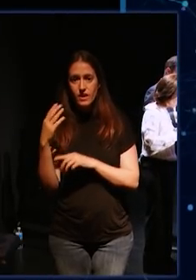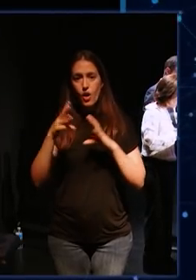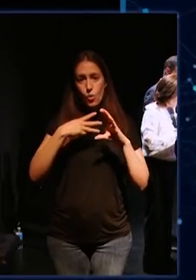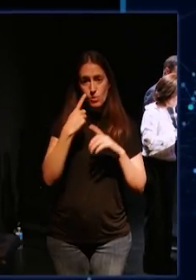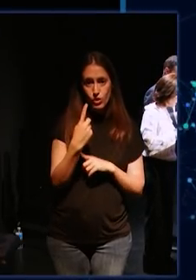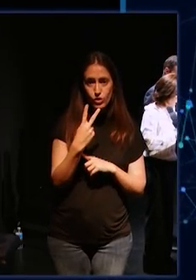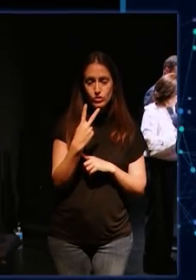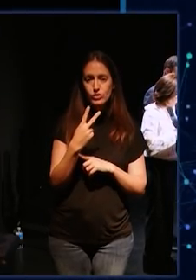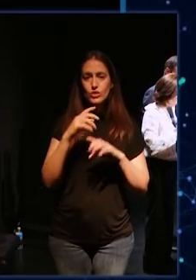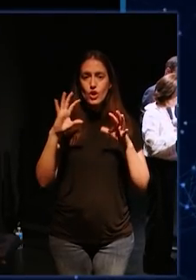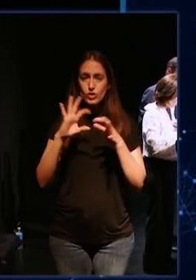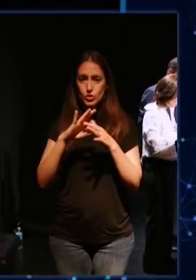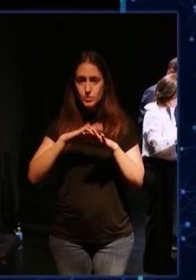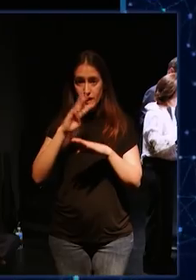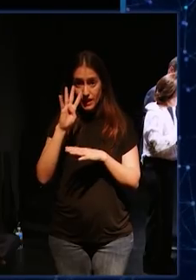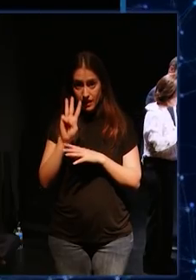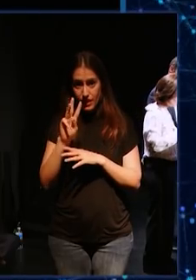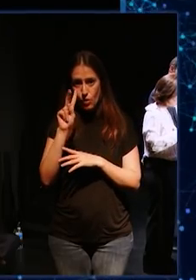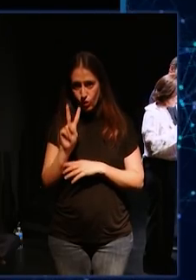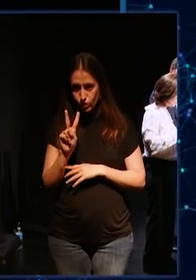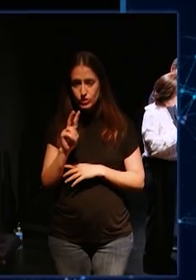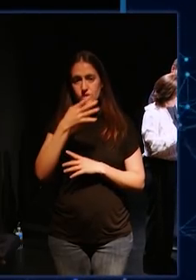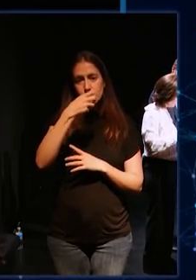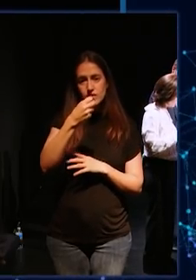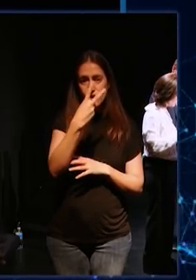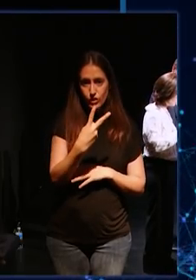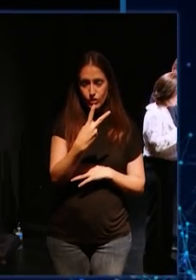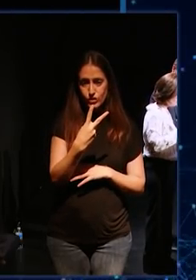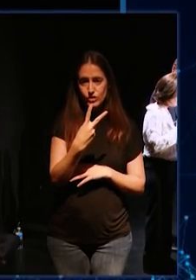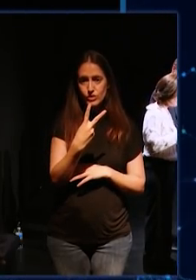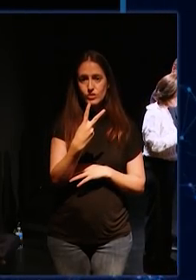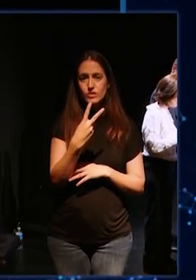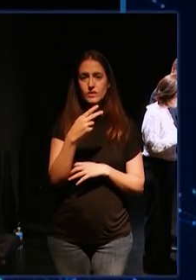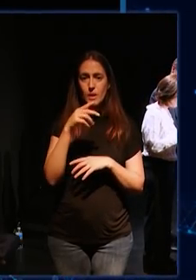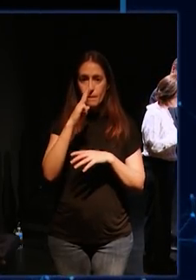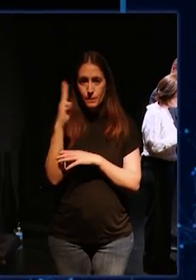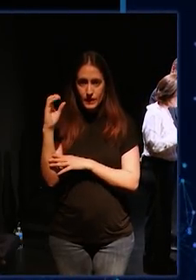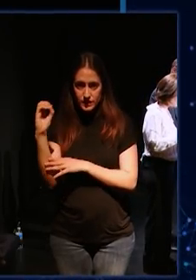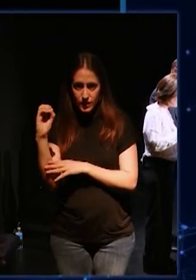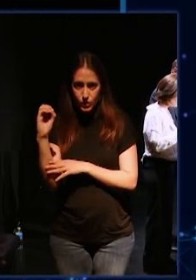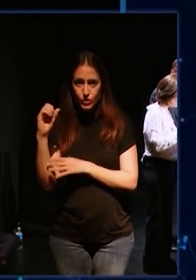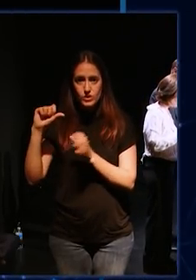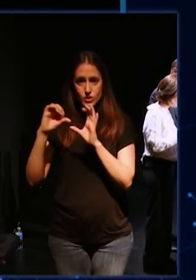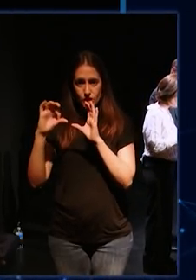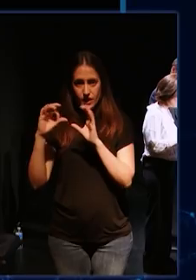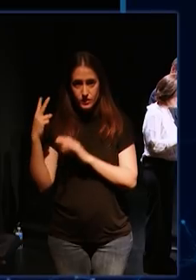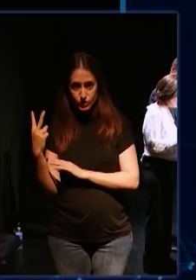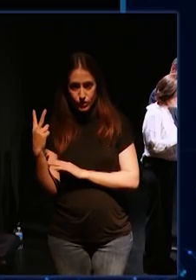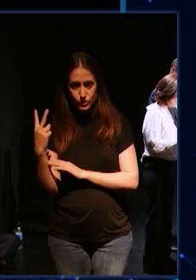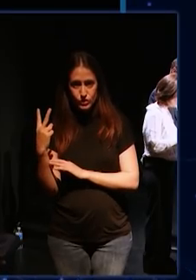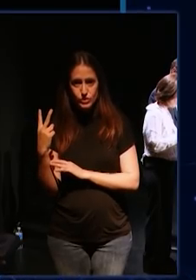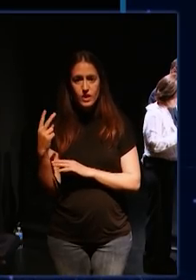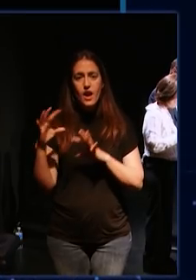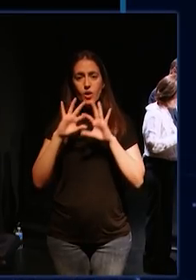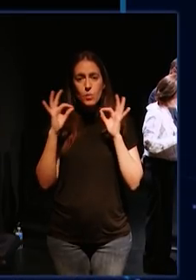2, Junts per Cardedeu 2, Partit Socialista 2, Partit Popular 0, Ciutadans 2, En